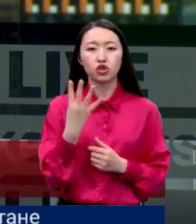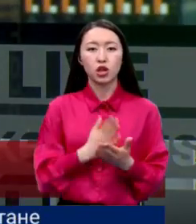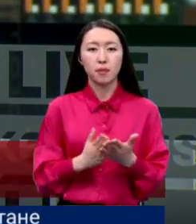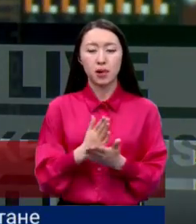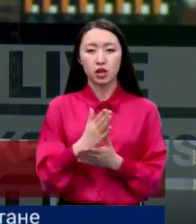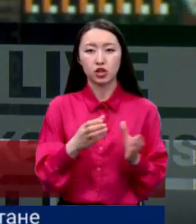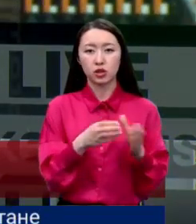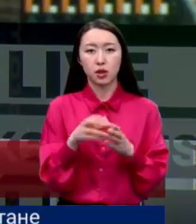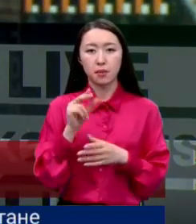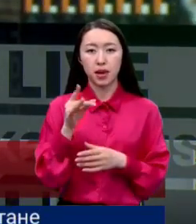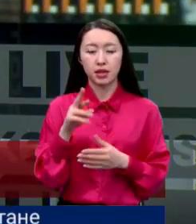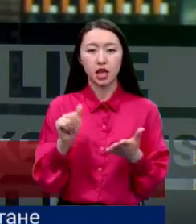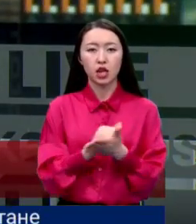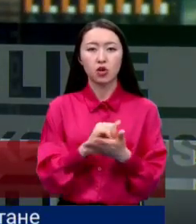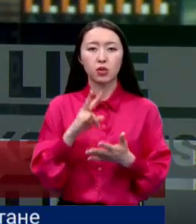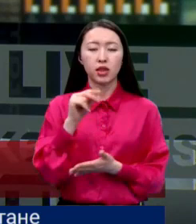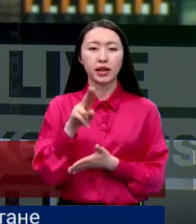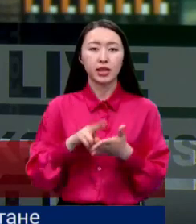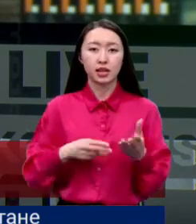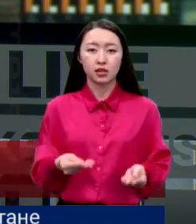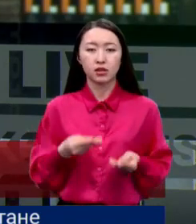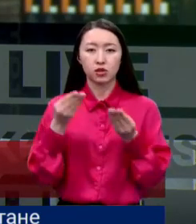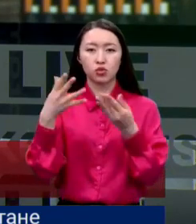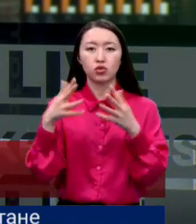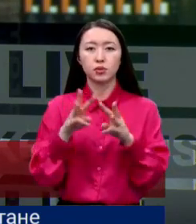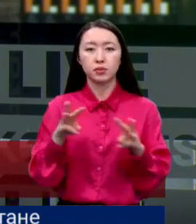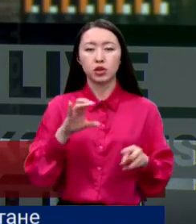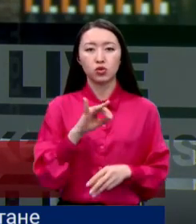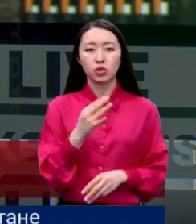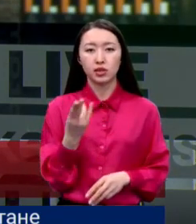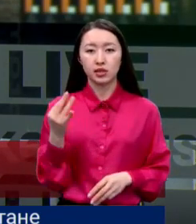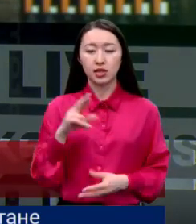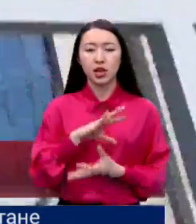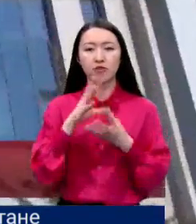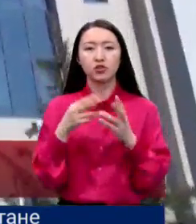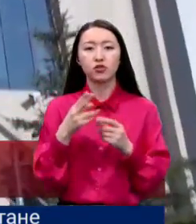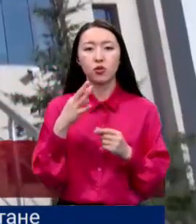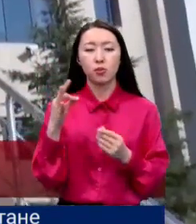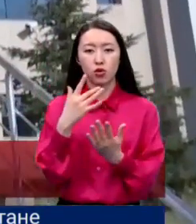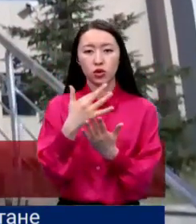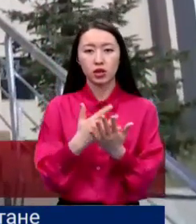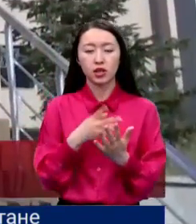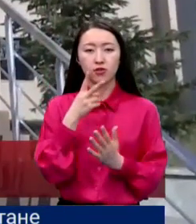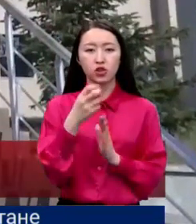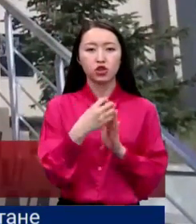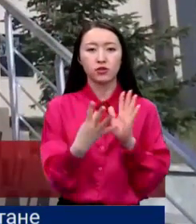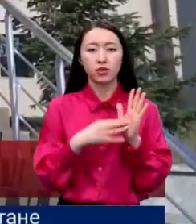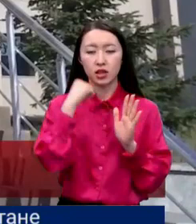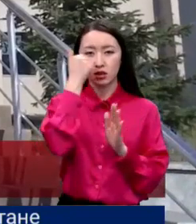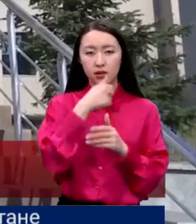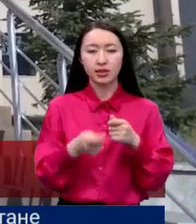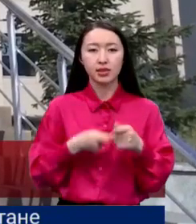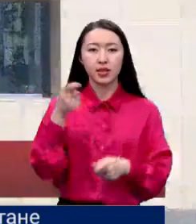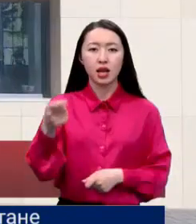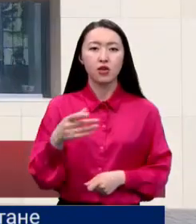партии. Документы на регистрацию сейчас рассматриваются в Министерстве юстиции. Всего, по данным Каната Мусина, с 2019 года заявку